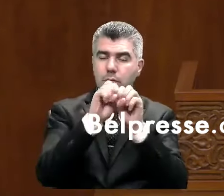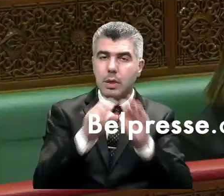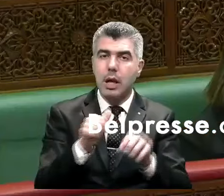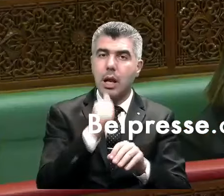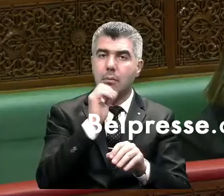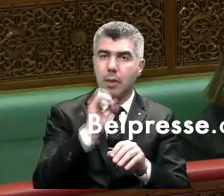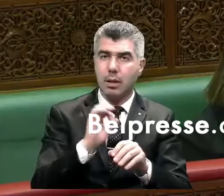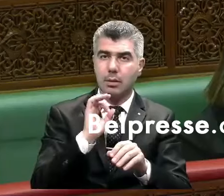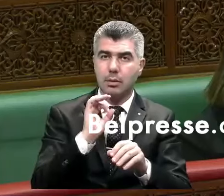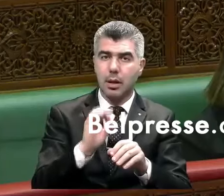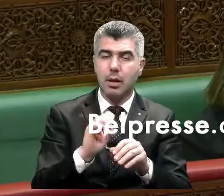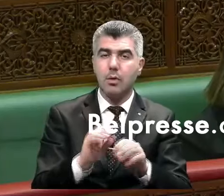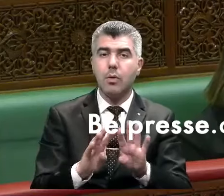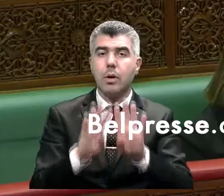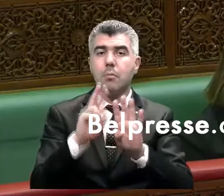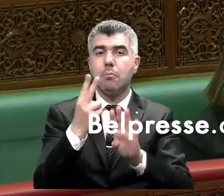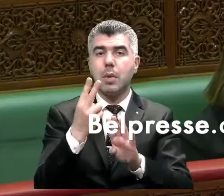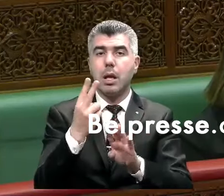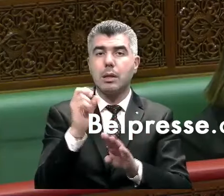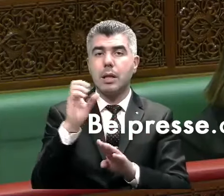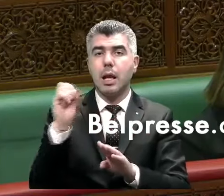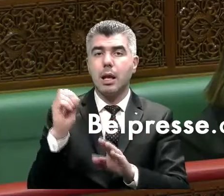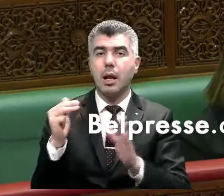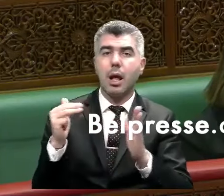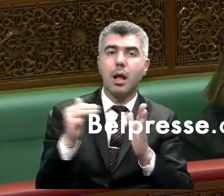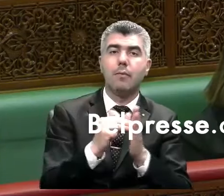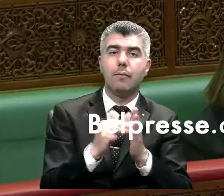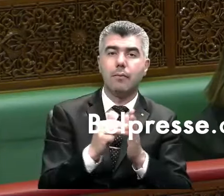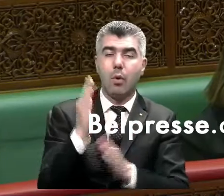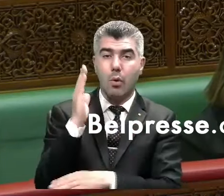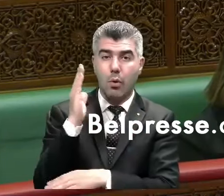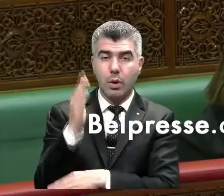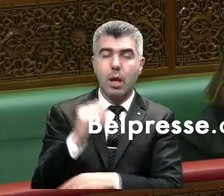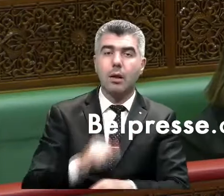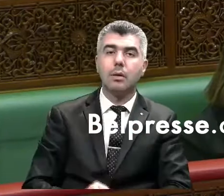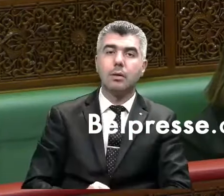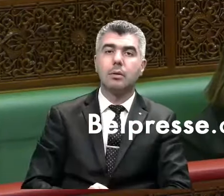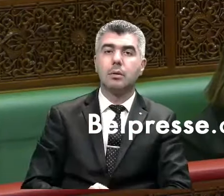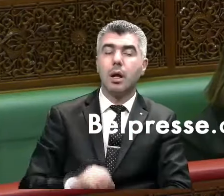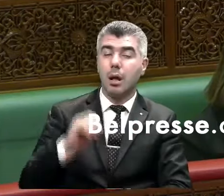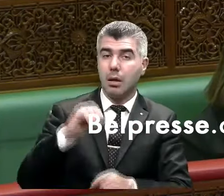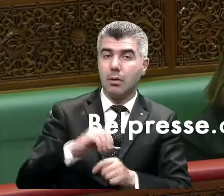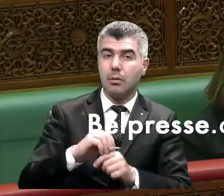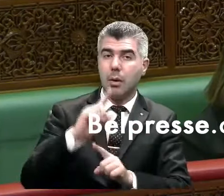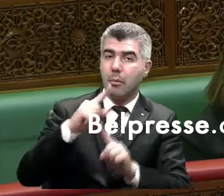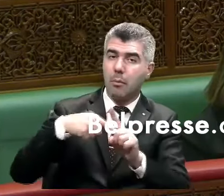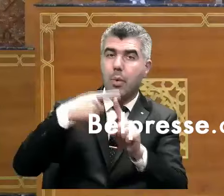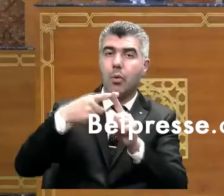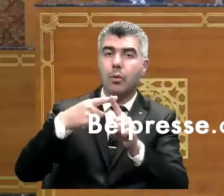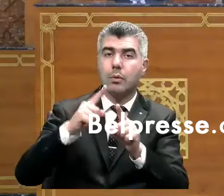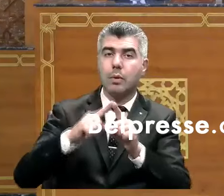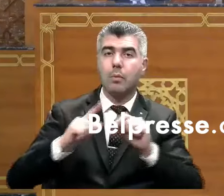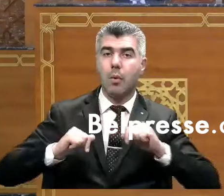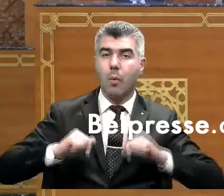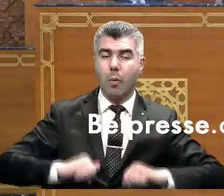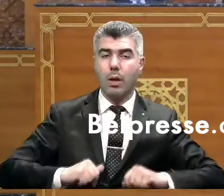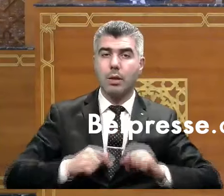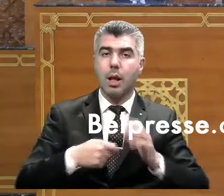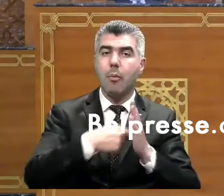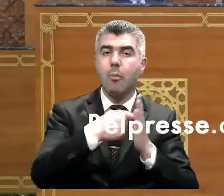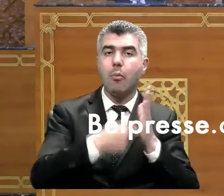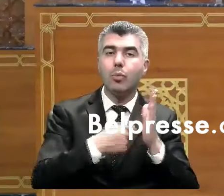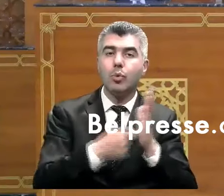مساحه 200 ال هكتار وتعمل الوزاره على الرفع من العرض المائي عبر مشاريع